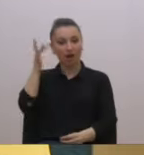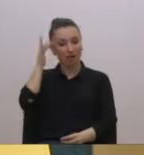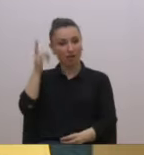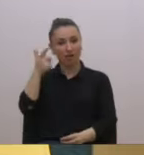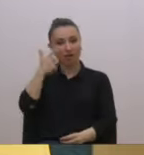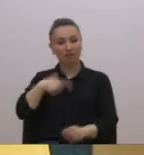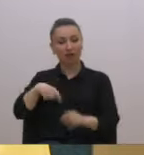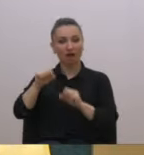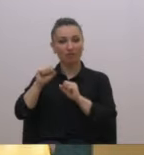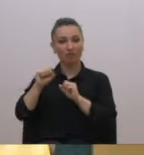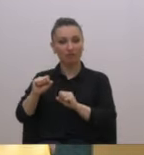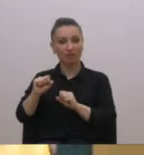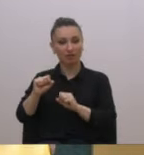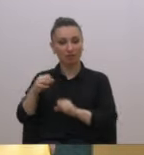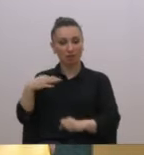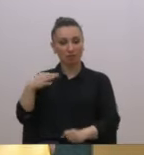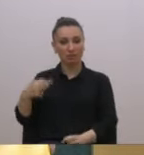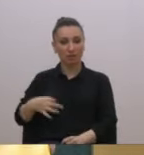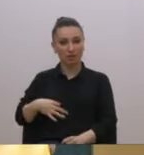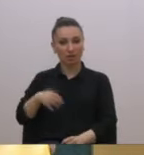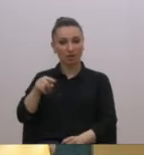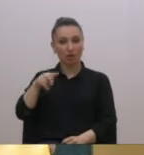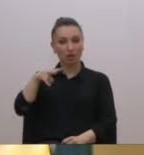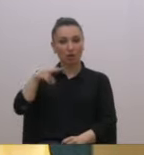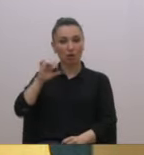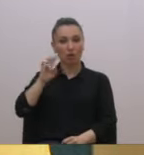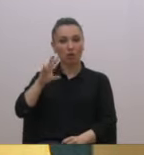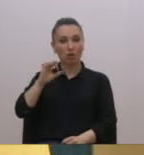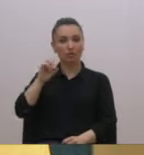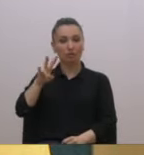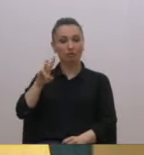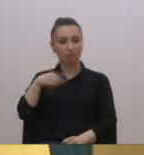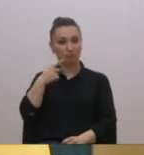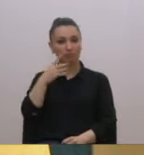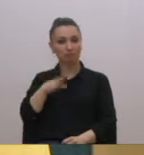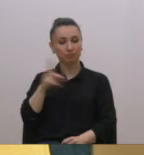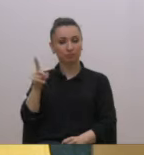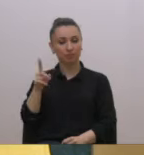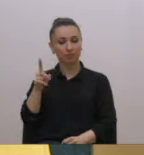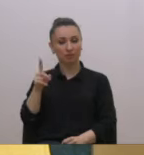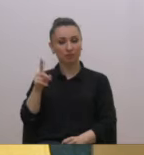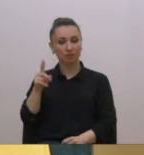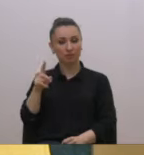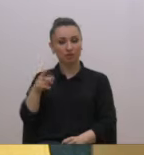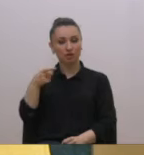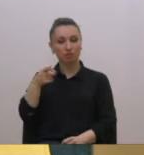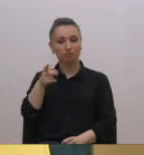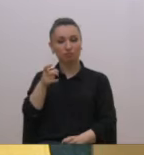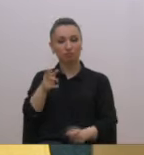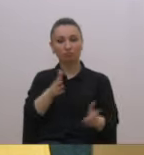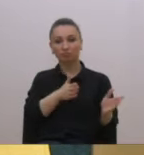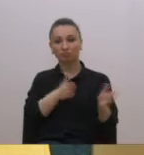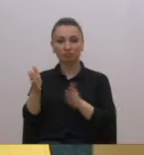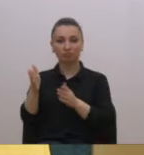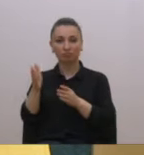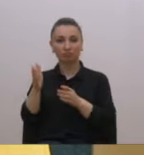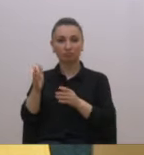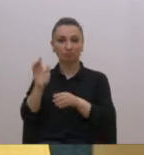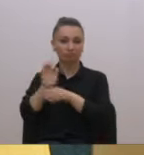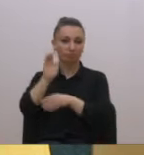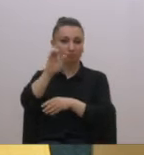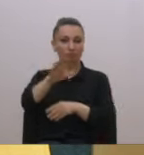თავდაცვის დივანმა, პენტაგონის უფროსმა ლოიდ ოსტინმა. მან თქვა, რომ შეერაღება, რომელიც ჩვენ გავაგზავნეთ უკრაინაში, რათა